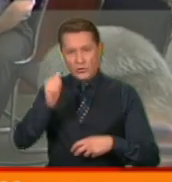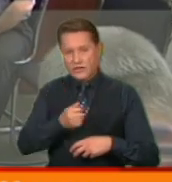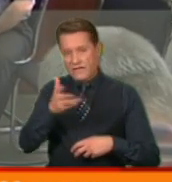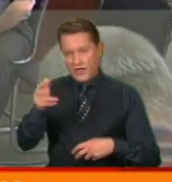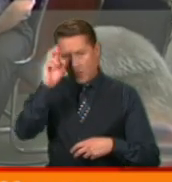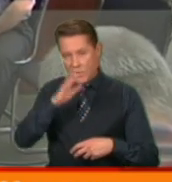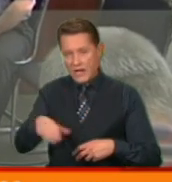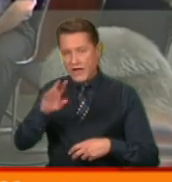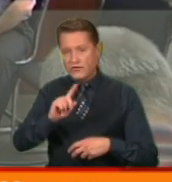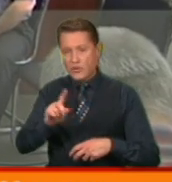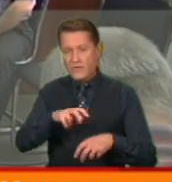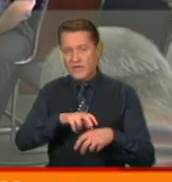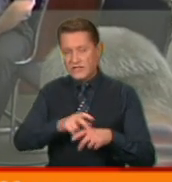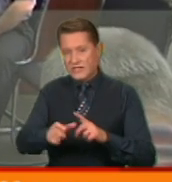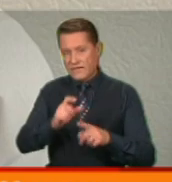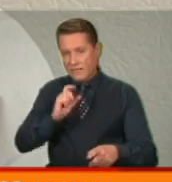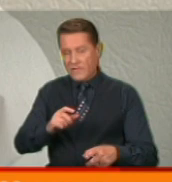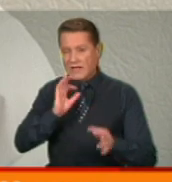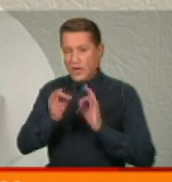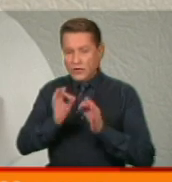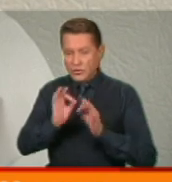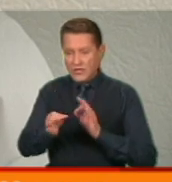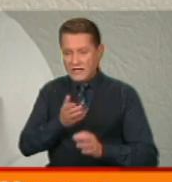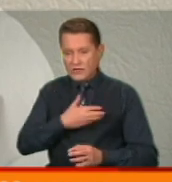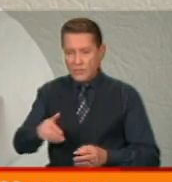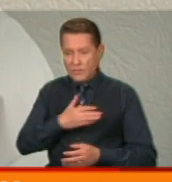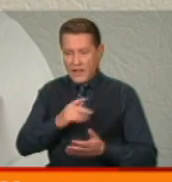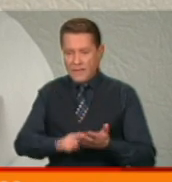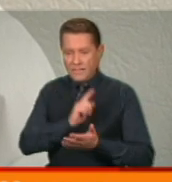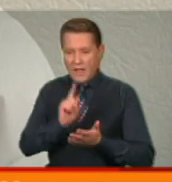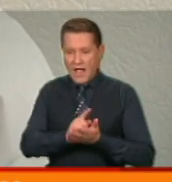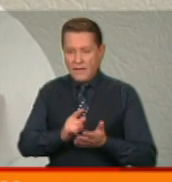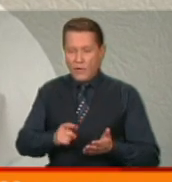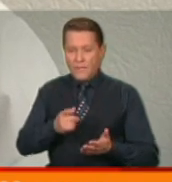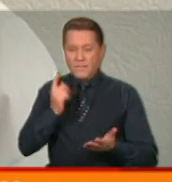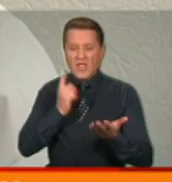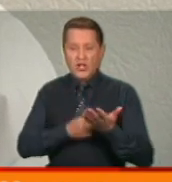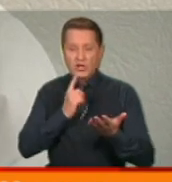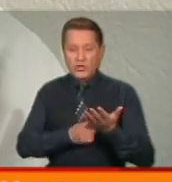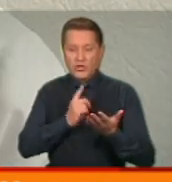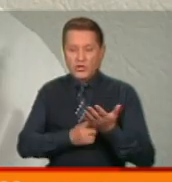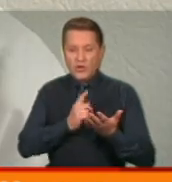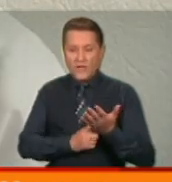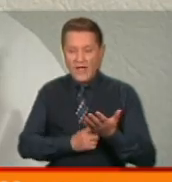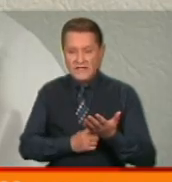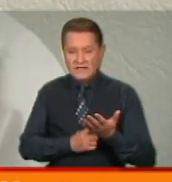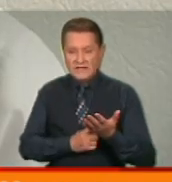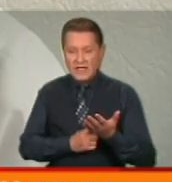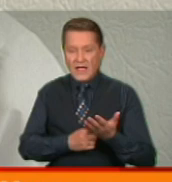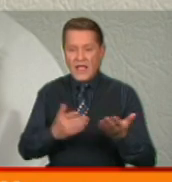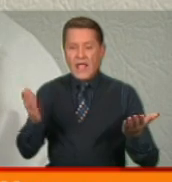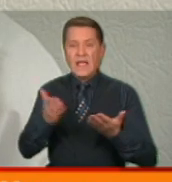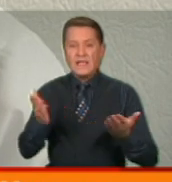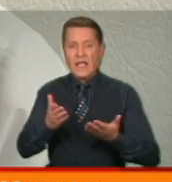аби залучити їх фахівців для консультації. Ми маємо довести тим переліком того дослідження, яке